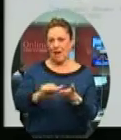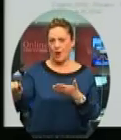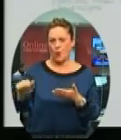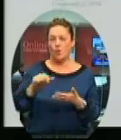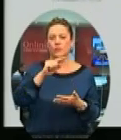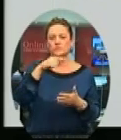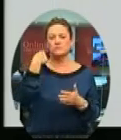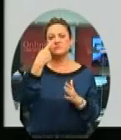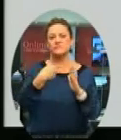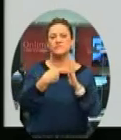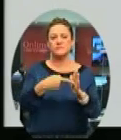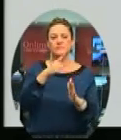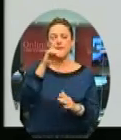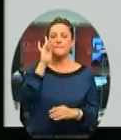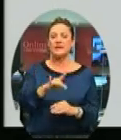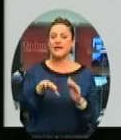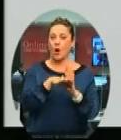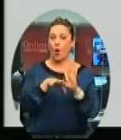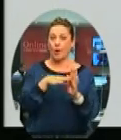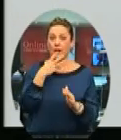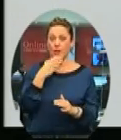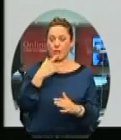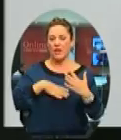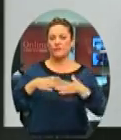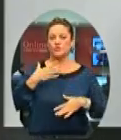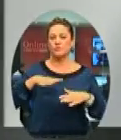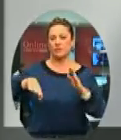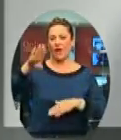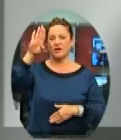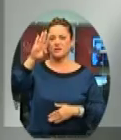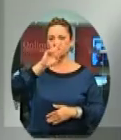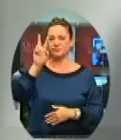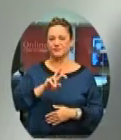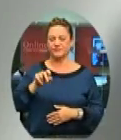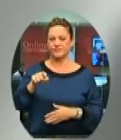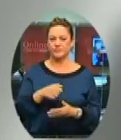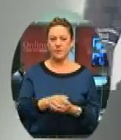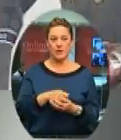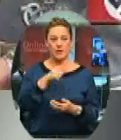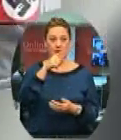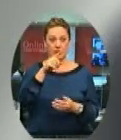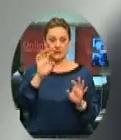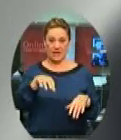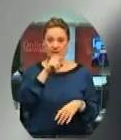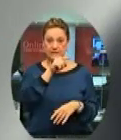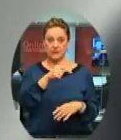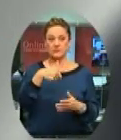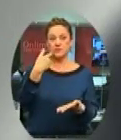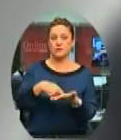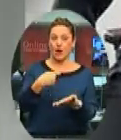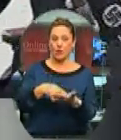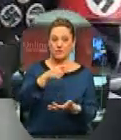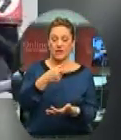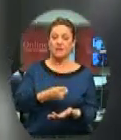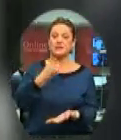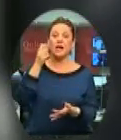מתנגדי חוק הלאום לבושים במדס בתמונות רוע הנשי ראובן ריבלין שר האוצר לפיד רד